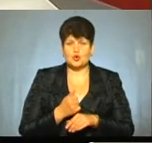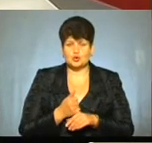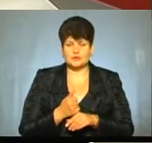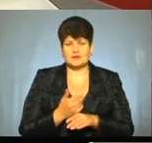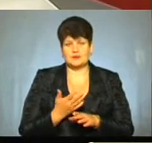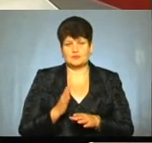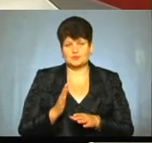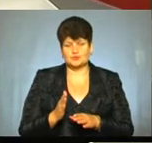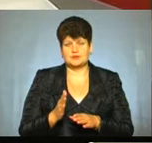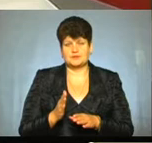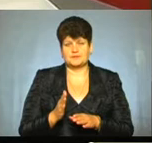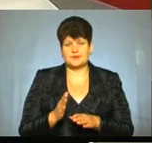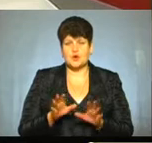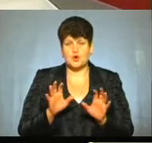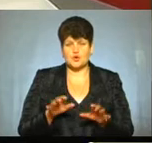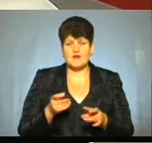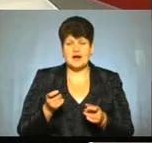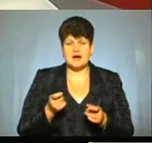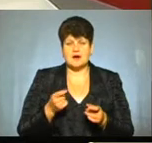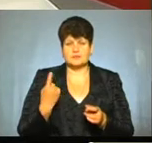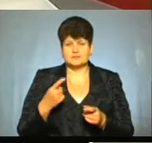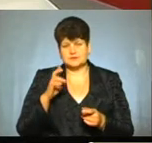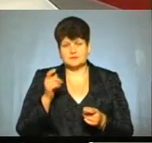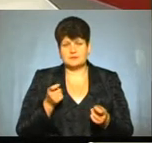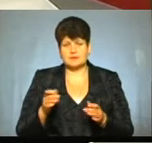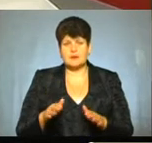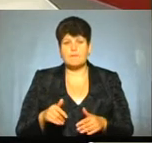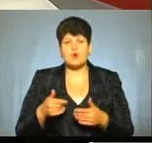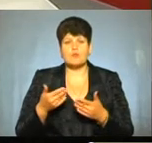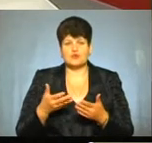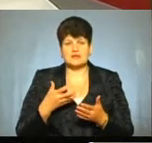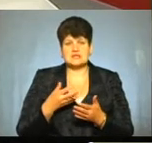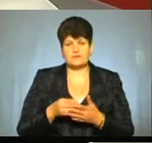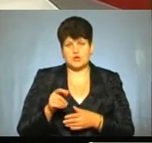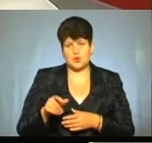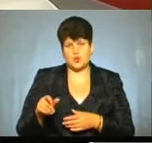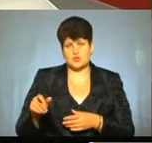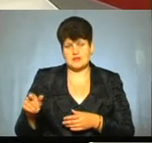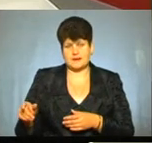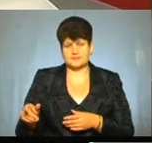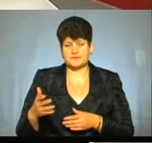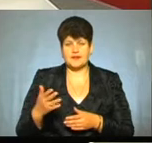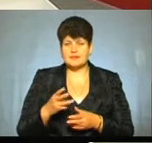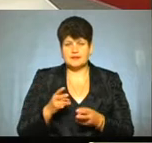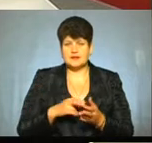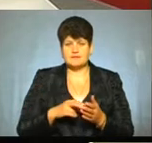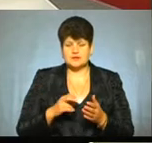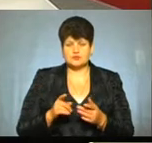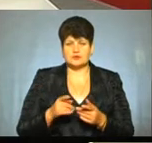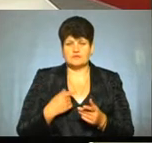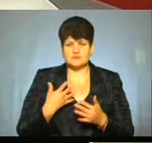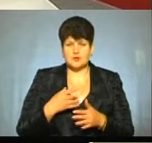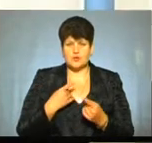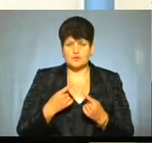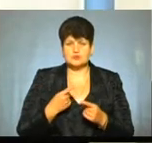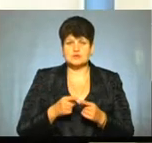головну, скажімо так, скрипку буде відігравати безпосередньо голова адміністрації, який буде пропонувати своїх людей, от, але не виключено, як я вже